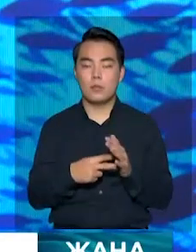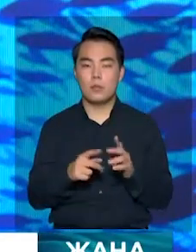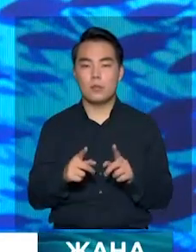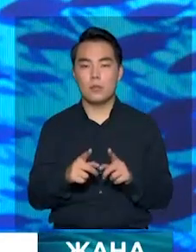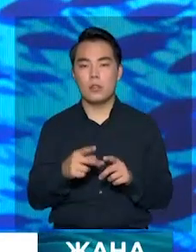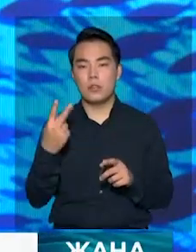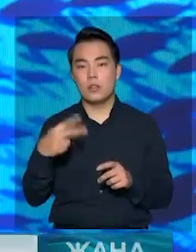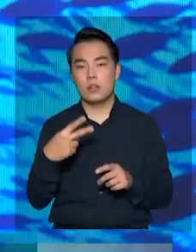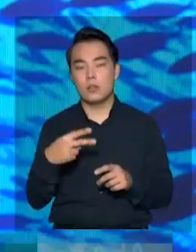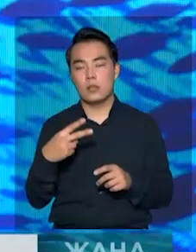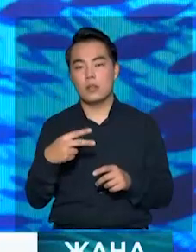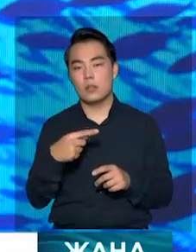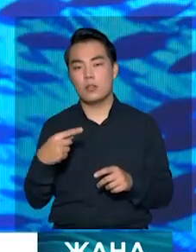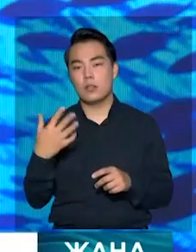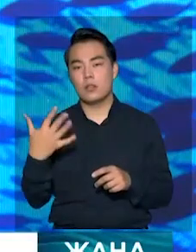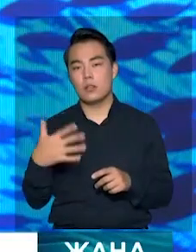20-дан